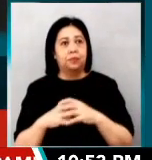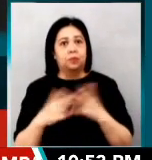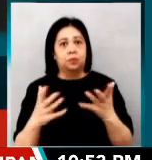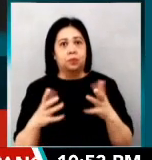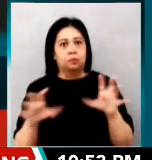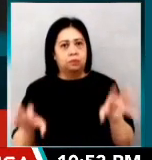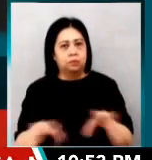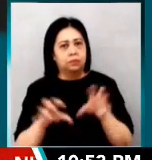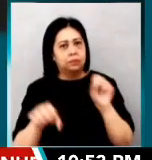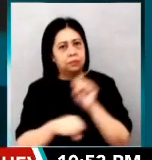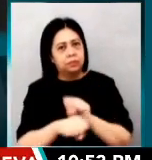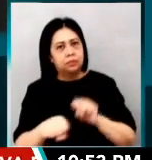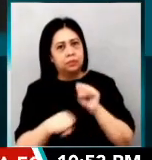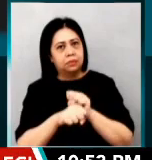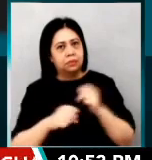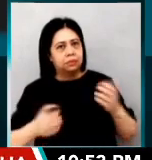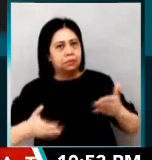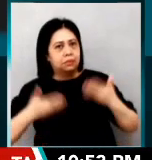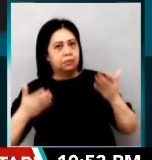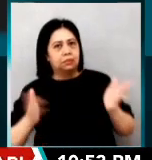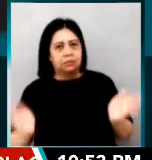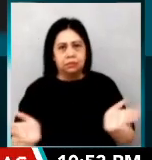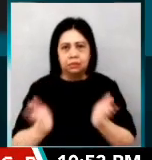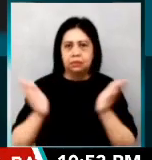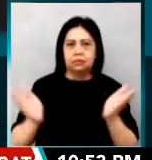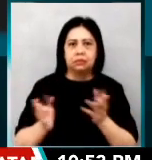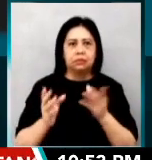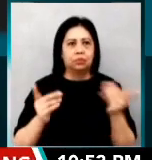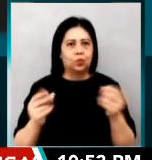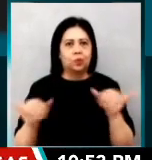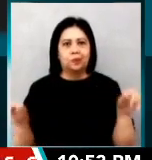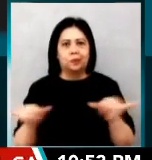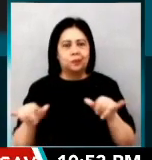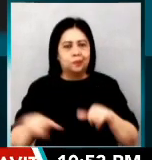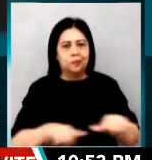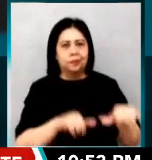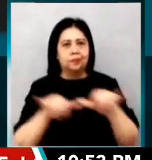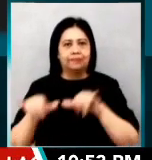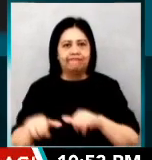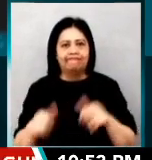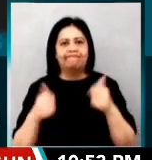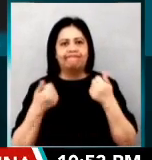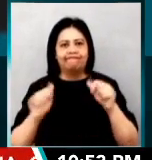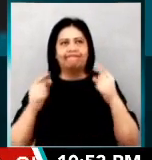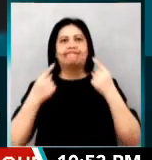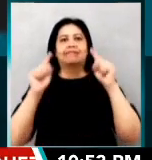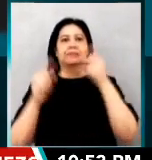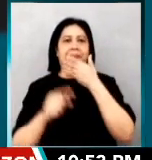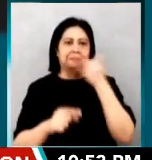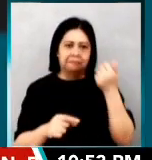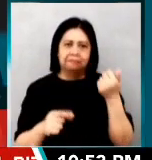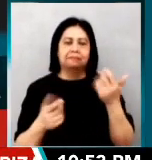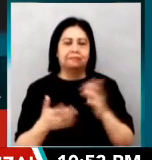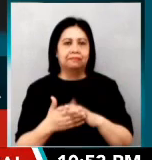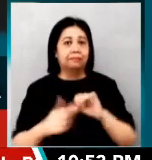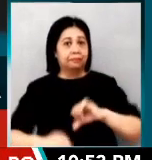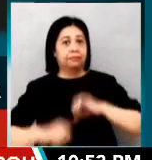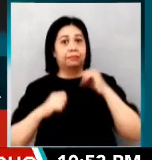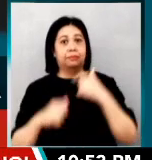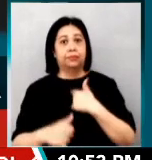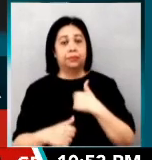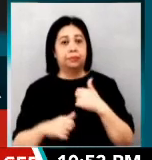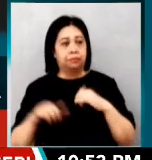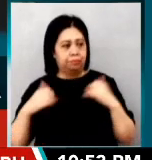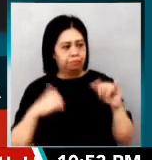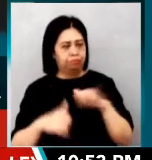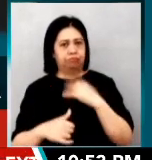kind of motivated to do the same and to try to excel and do your best as well. I'm proud lang ako na kami magkakaibigan, ganito